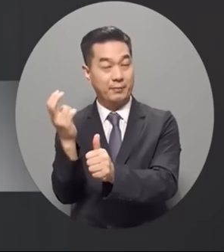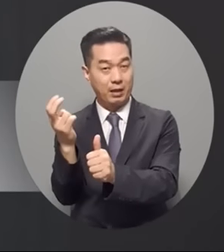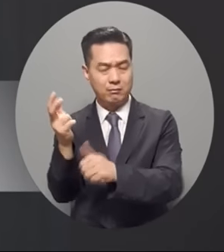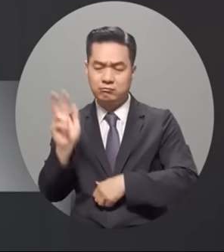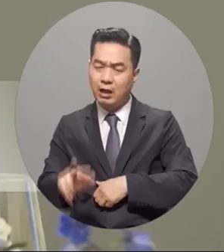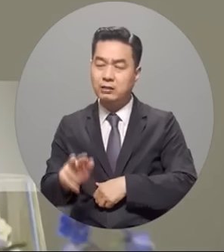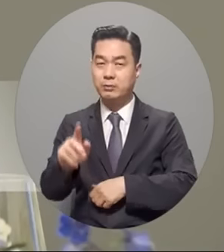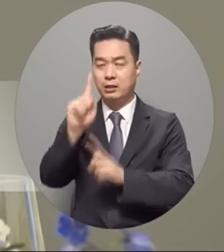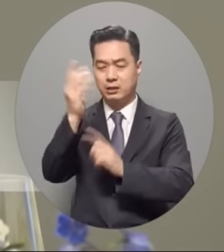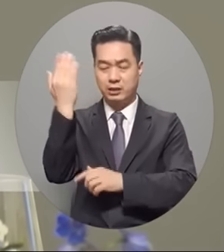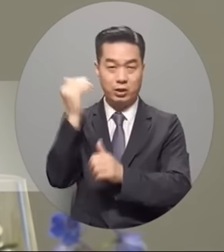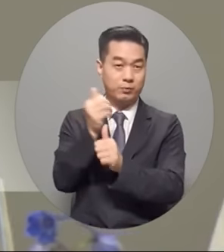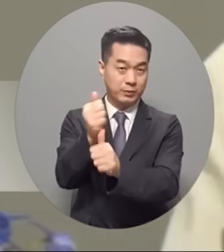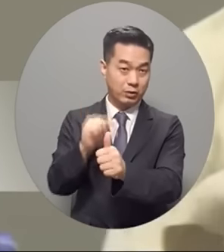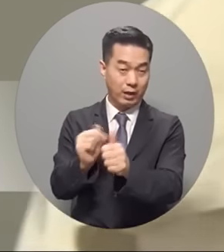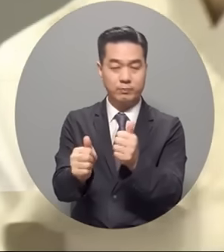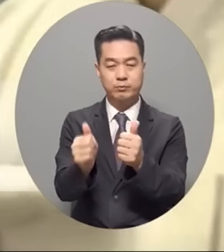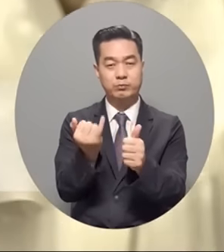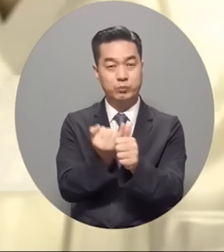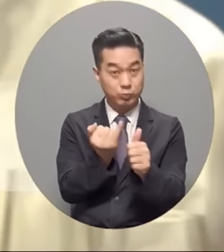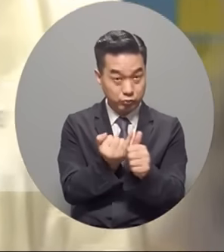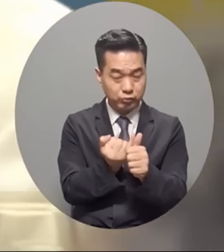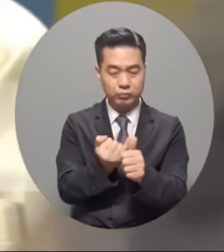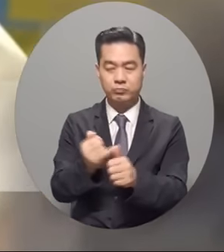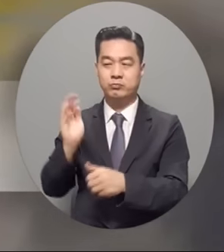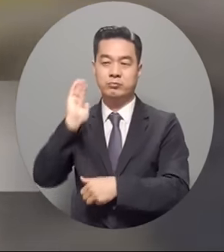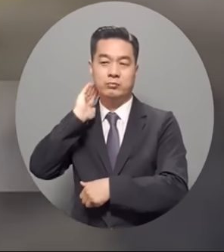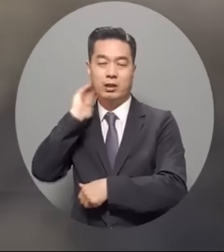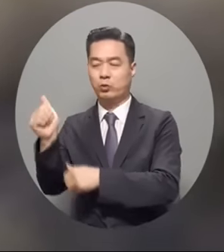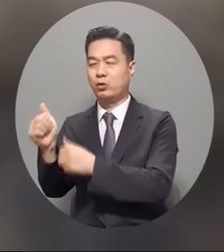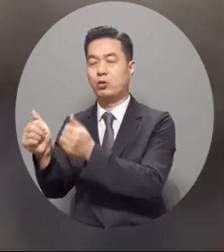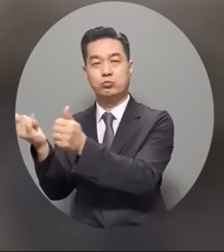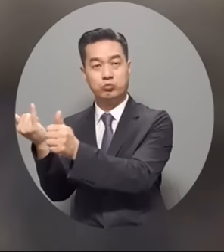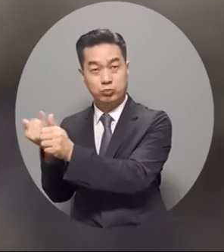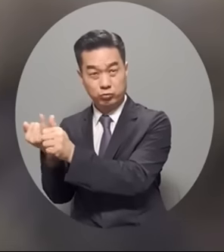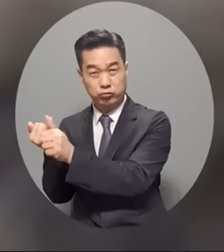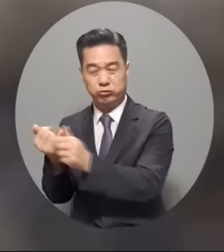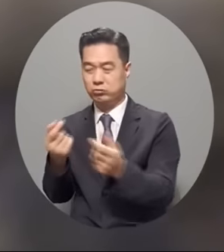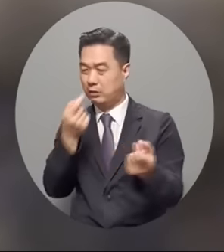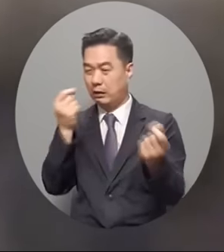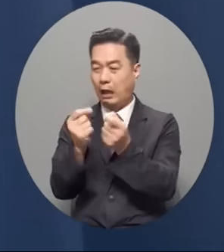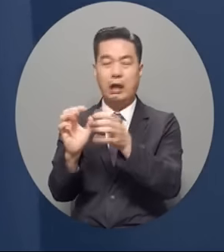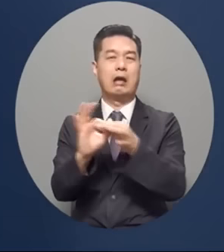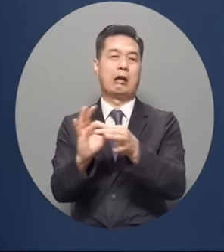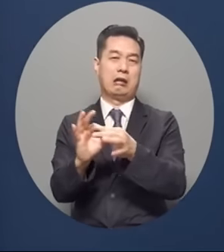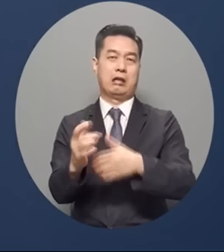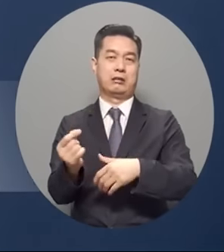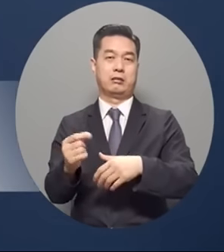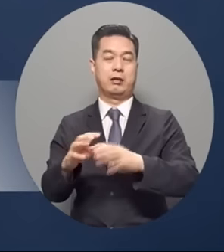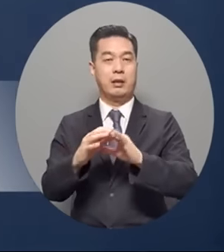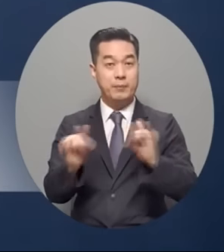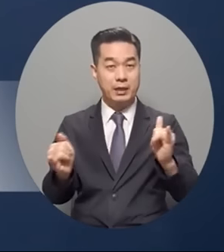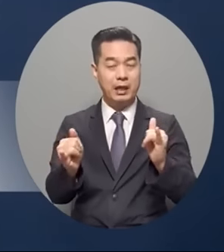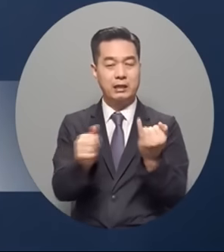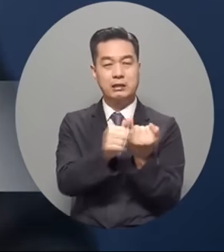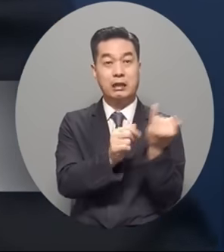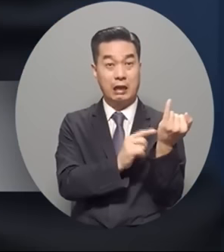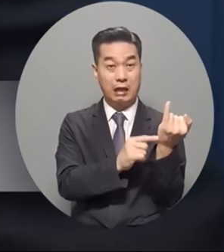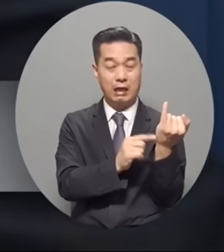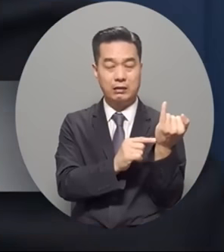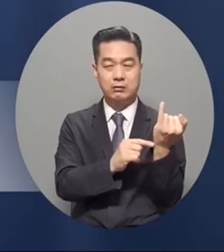이 전 비서관 부부는 윤 대통령 부부와 가까운 것으로 알려졌습니다. 민간인 아내가 김건희 여사 수행을